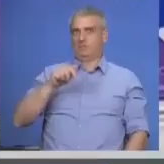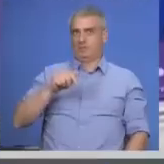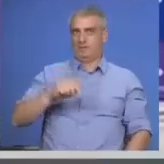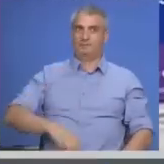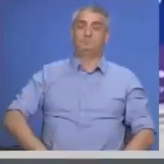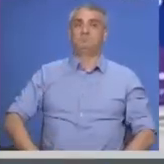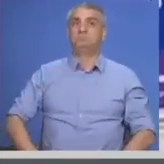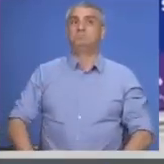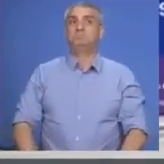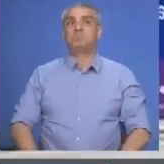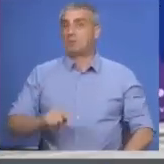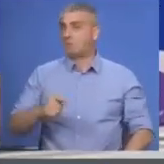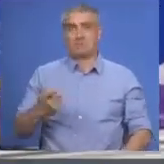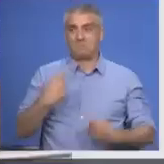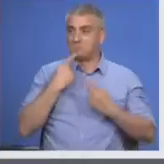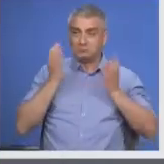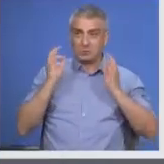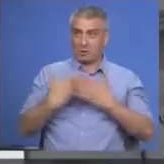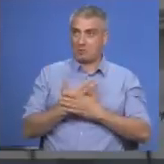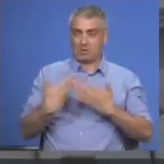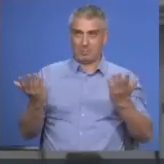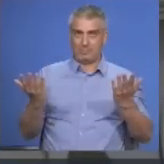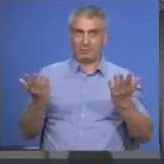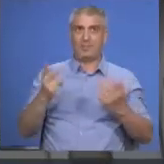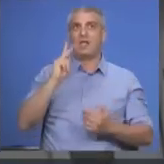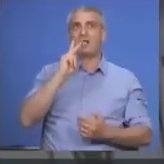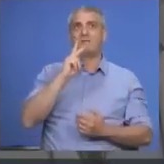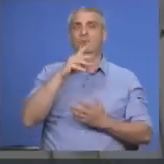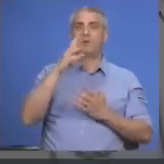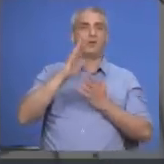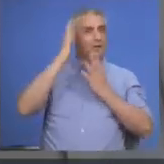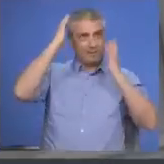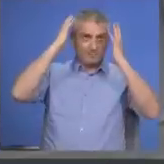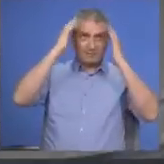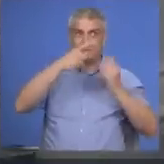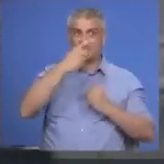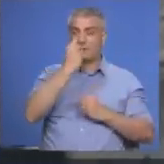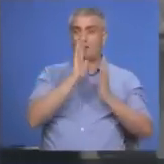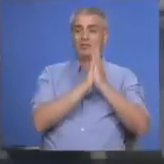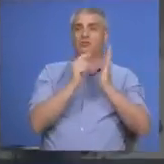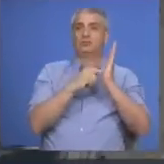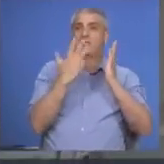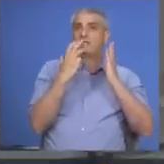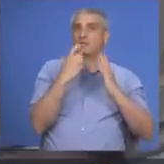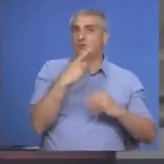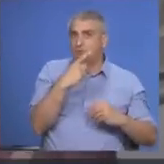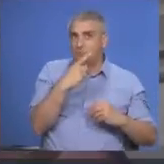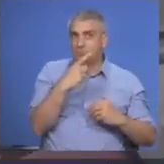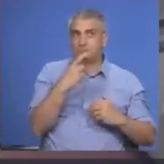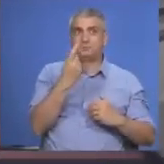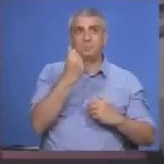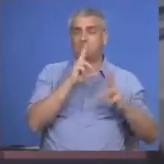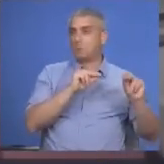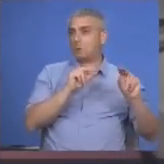גם כאן אין בשורה של ממש. בקרפור מרכך פנטן לשיער עולה 19.90 שקלים, מחירים